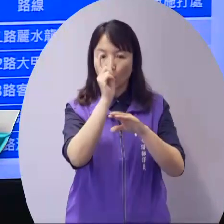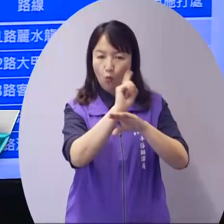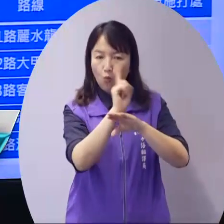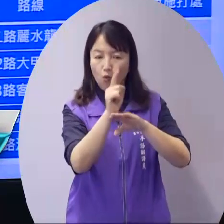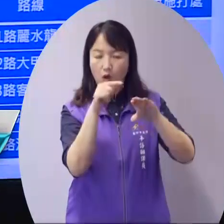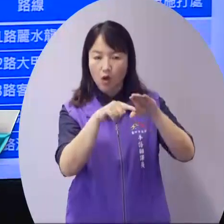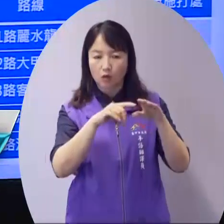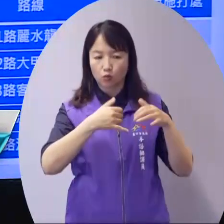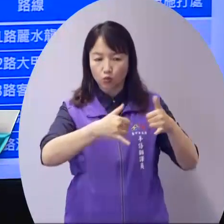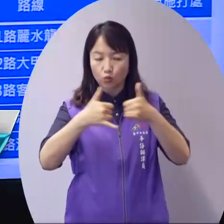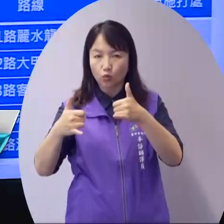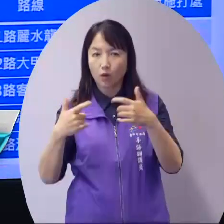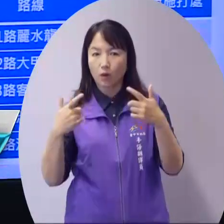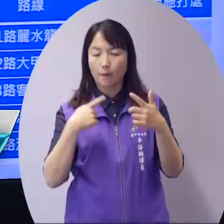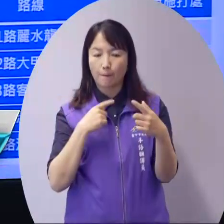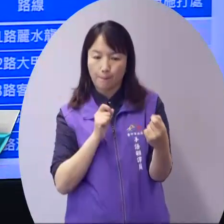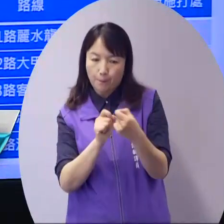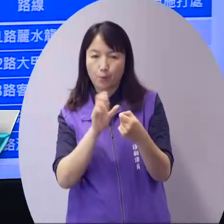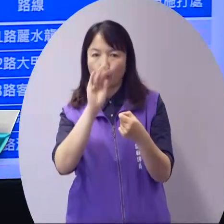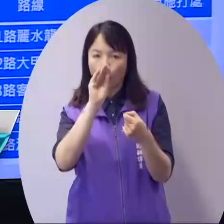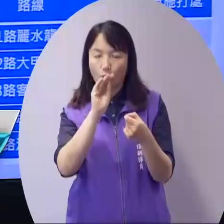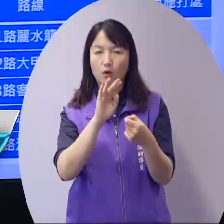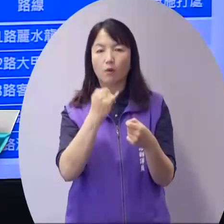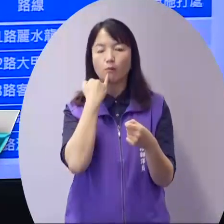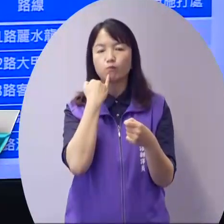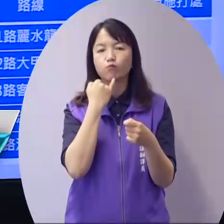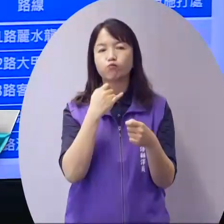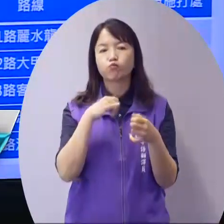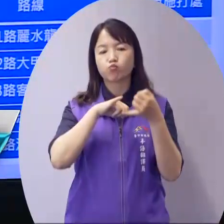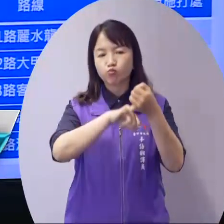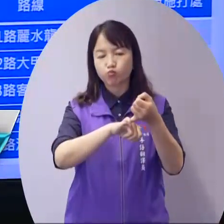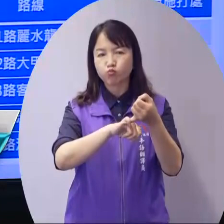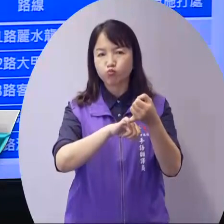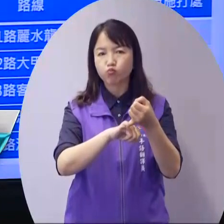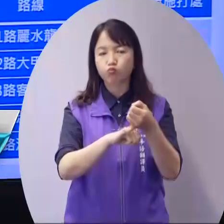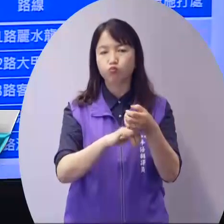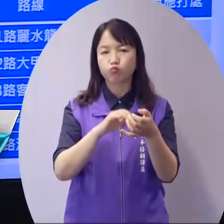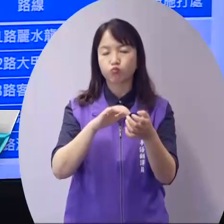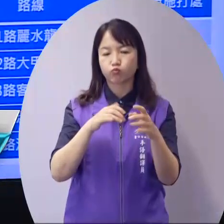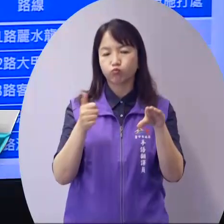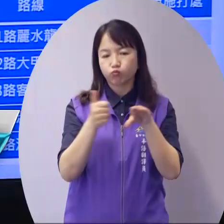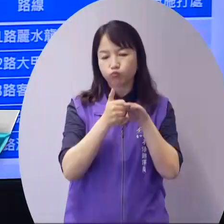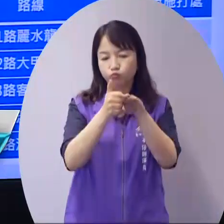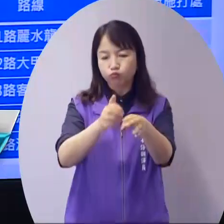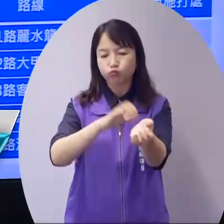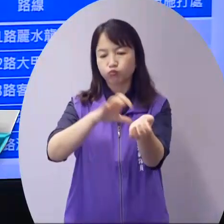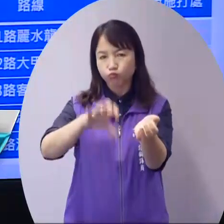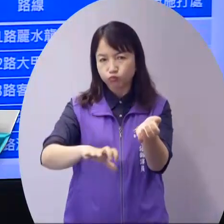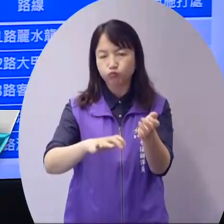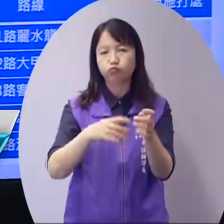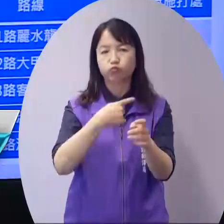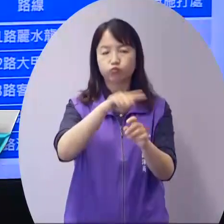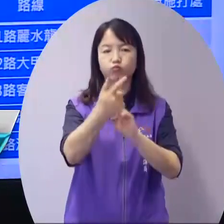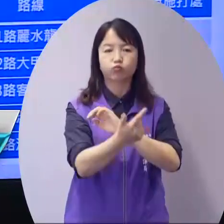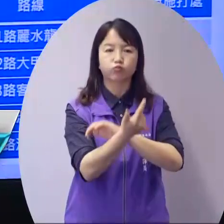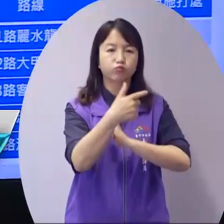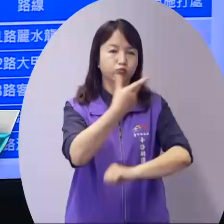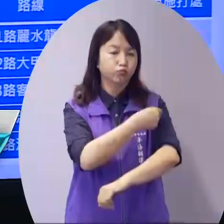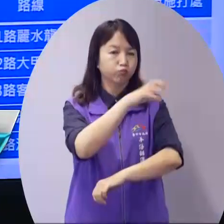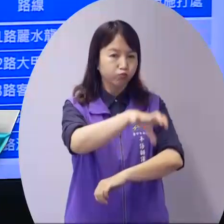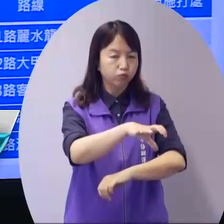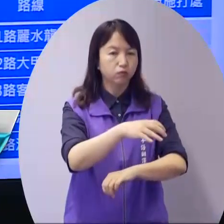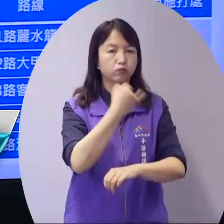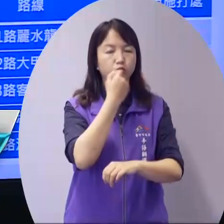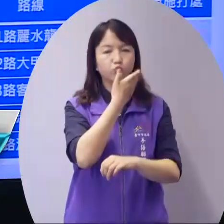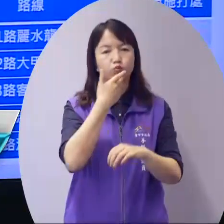公车的行驶路线跟离家近的相关这些诊所、医疗院所、施打站的一些站点，大家也可以多利